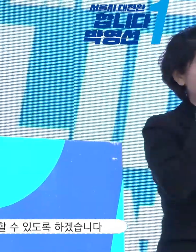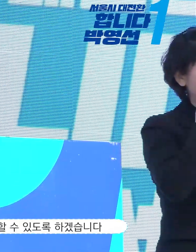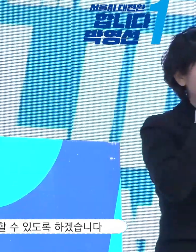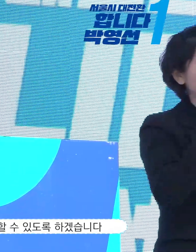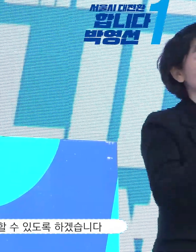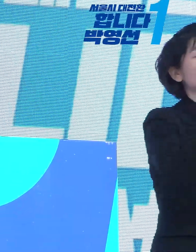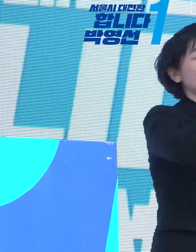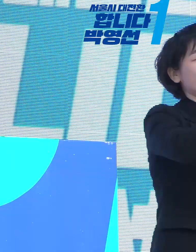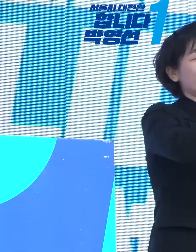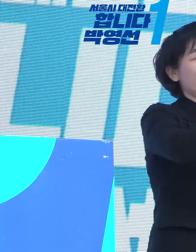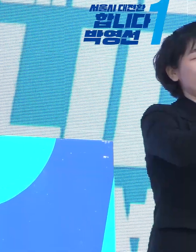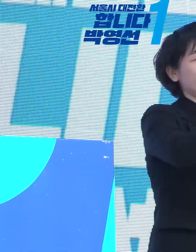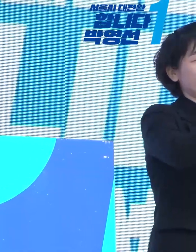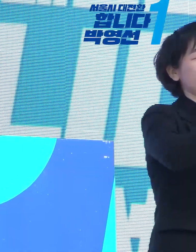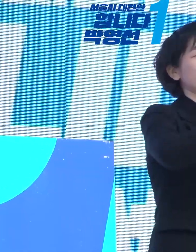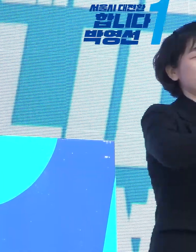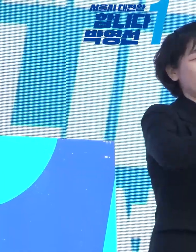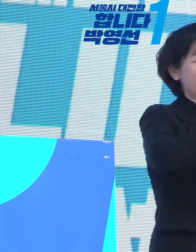여러분.